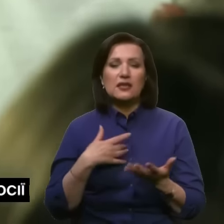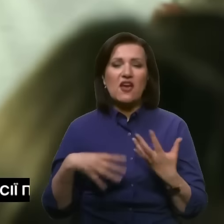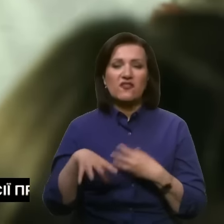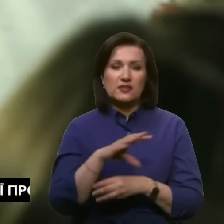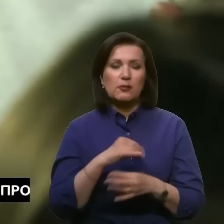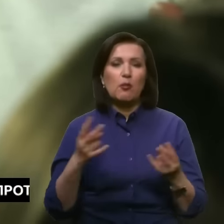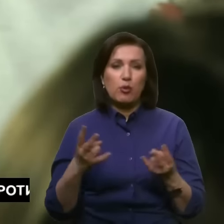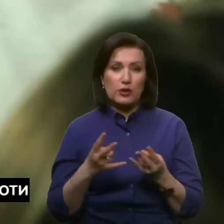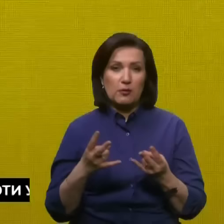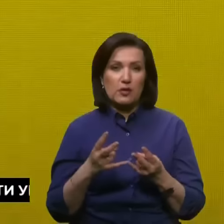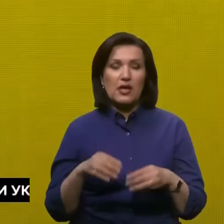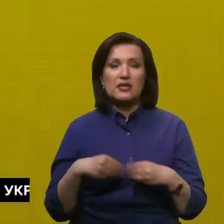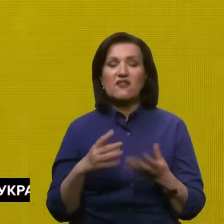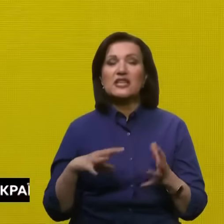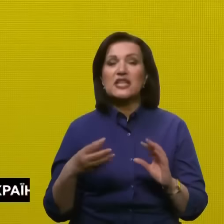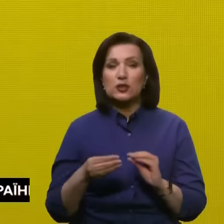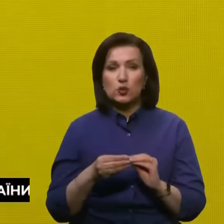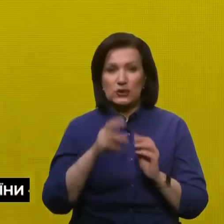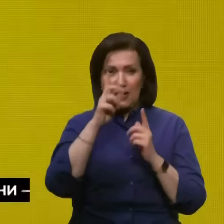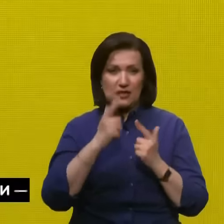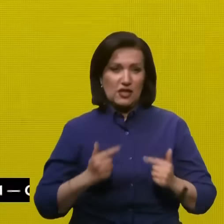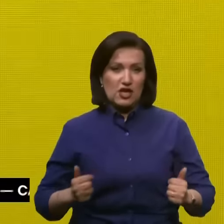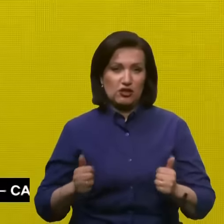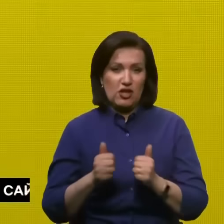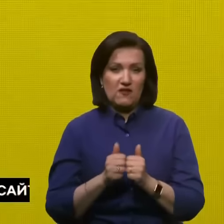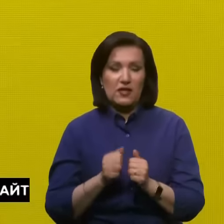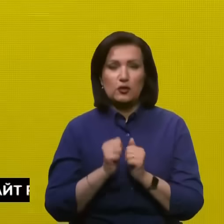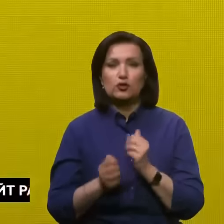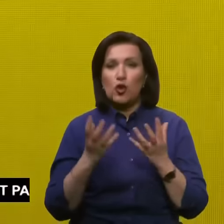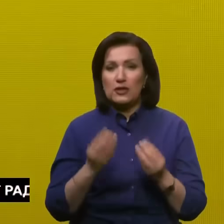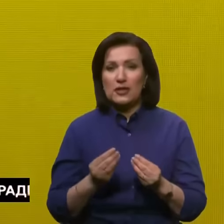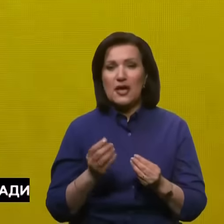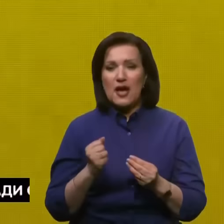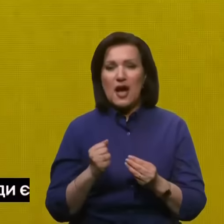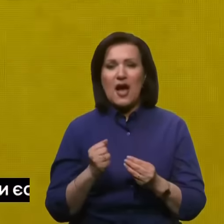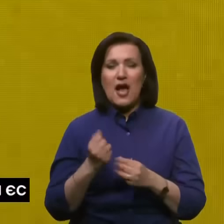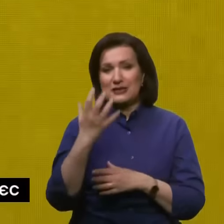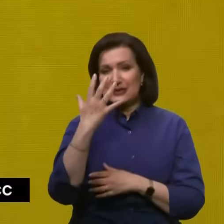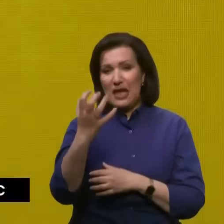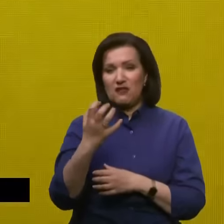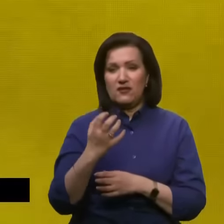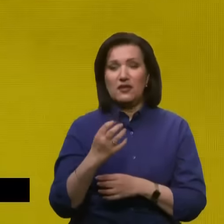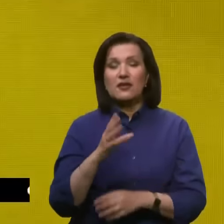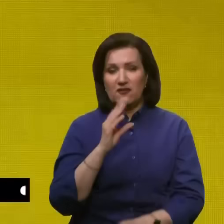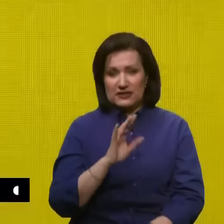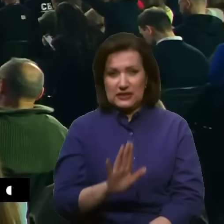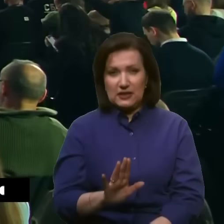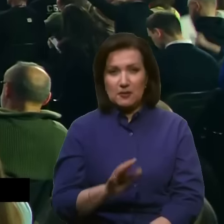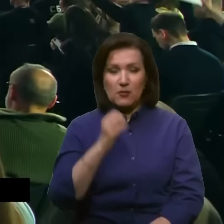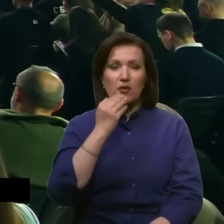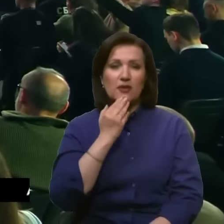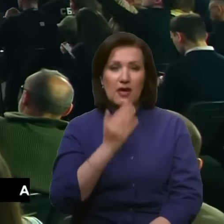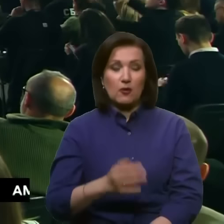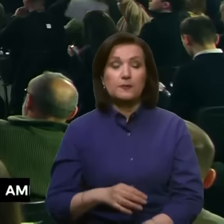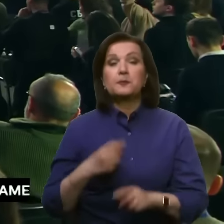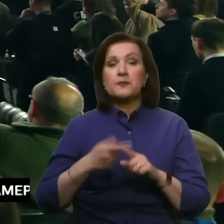всім потрібно давати результат державі. Щоденний. А селфі встигнемо. Дякую.